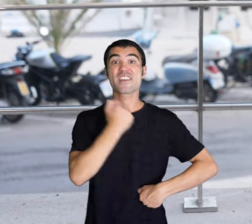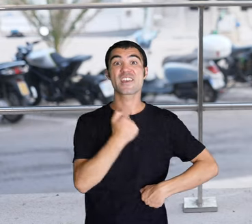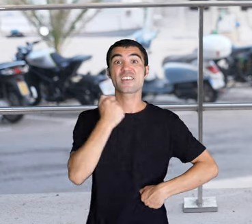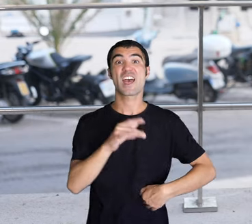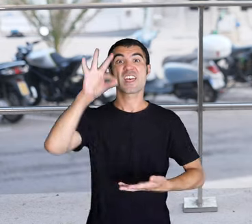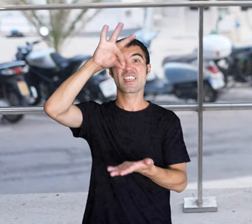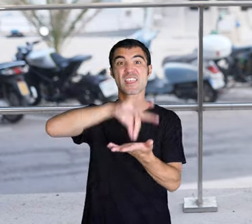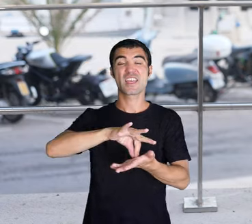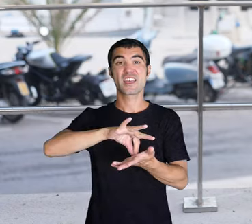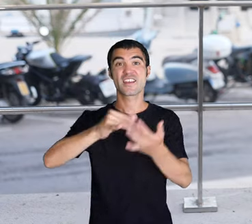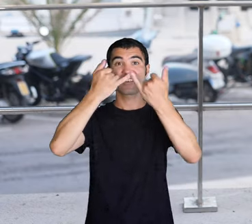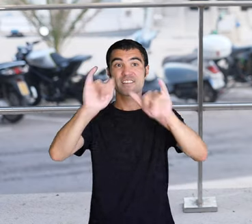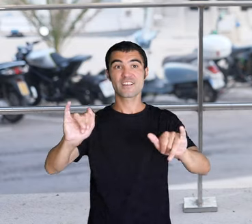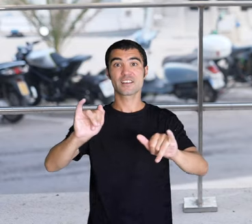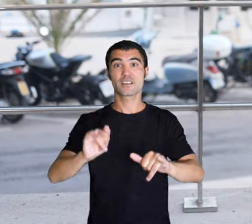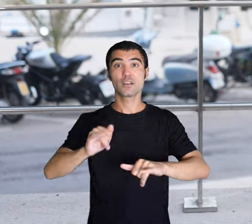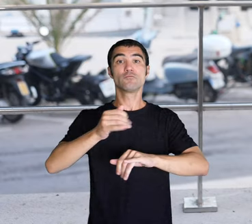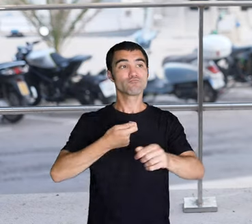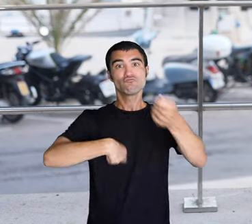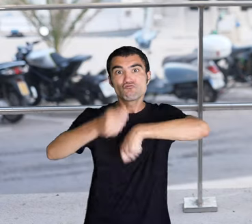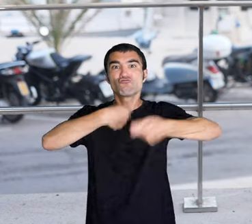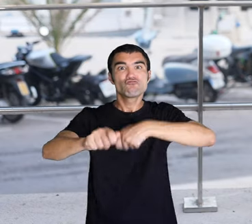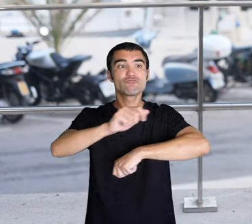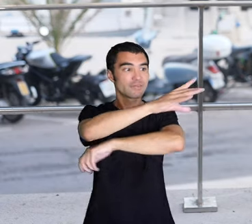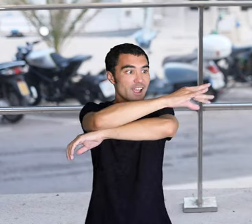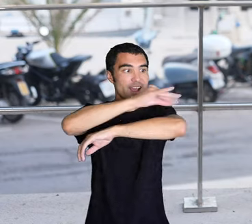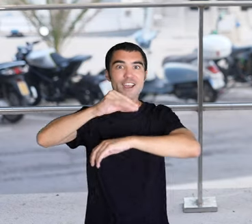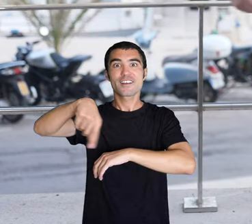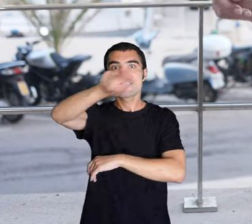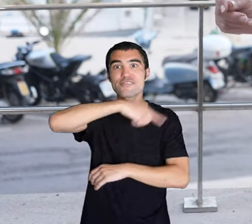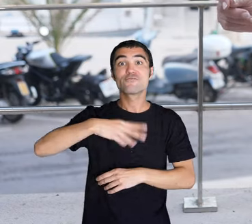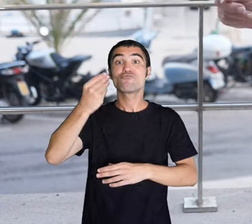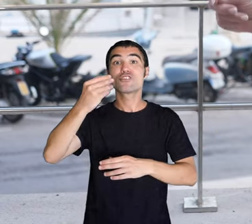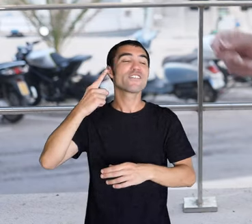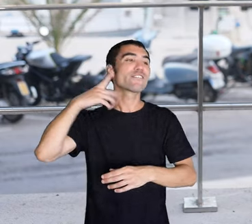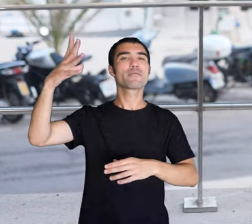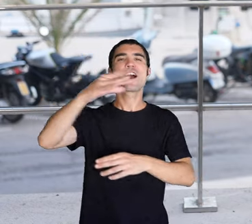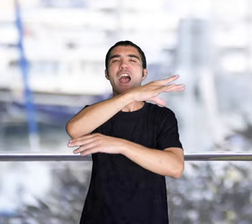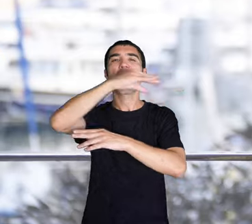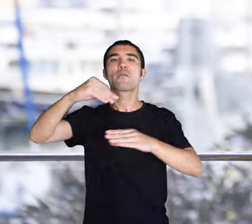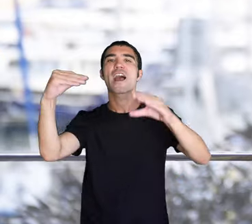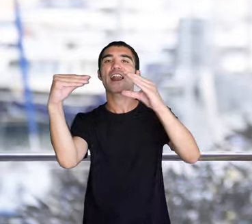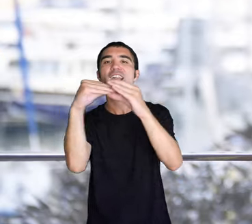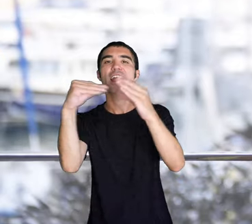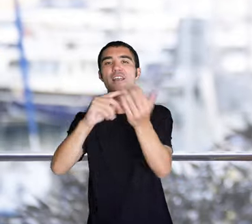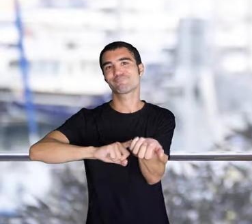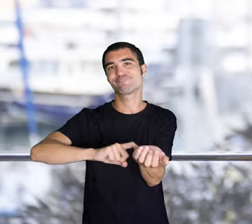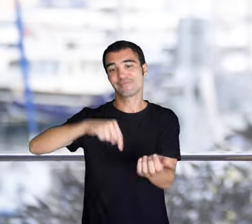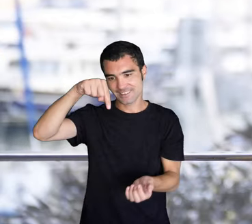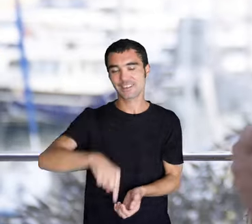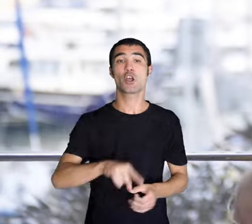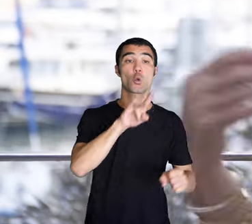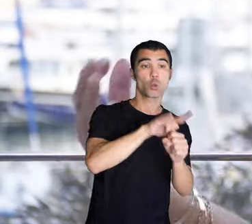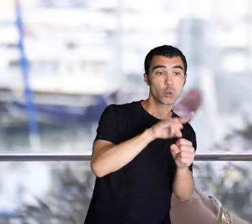anat a vendre que les barques sortien en els calamars, i aquí hi ha molta afició en els calamars rellenos. I si, per exemple, el